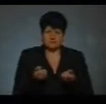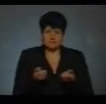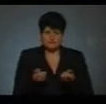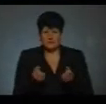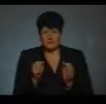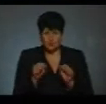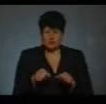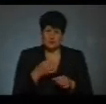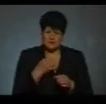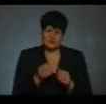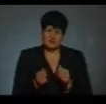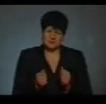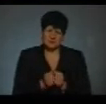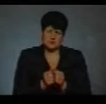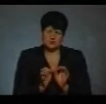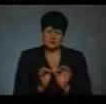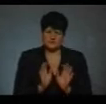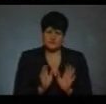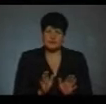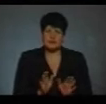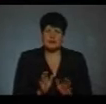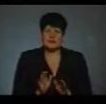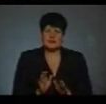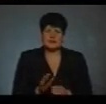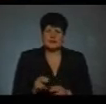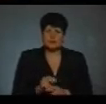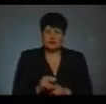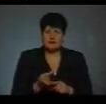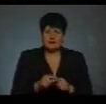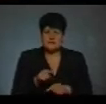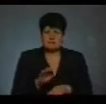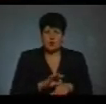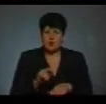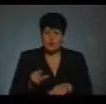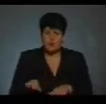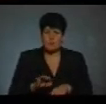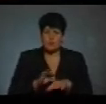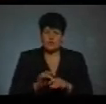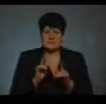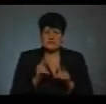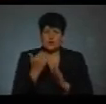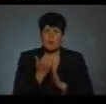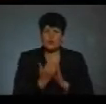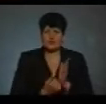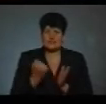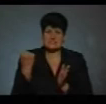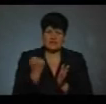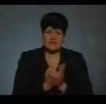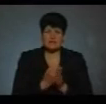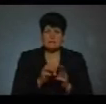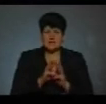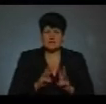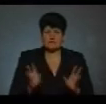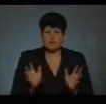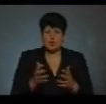в межах наближених до норми. Терапія таким хворим проводиться згідно протоколів, затверджених Міністерством охорони